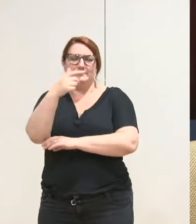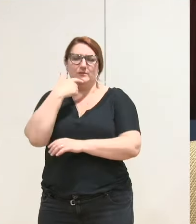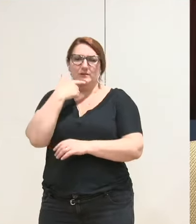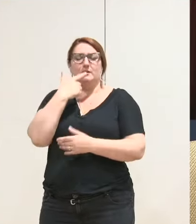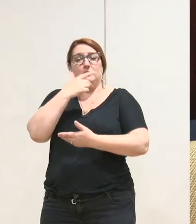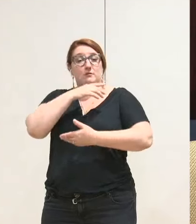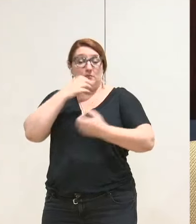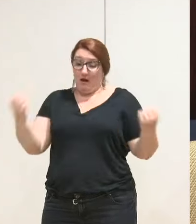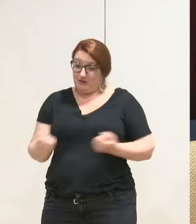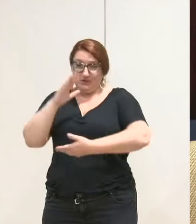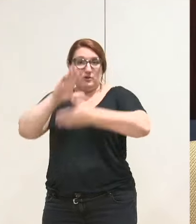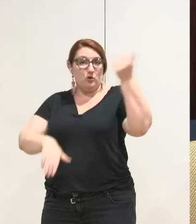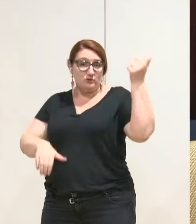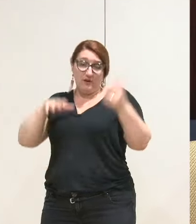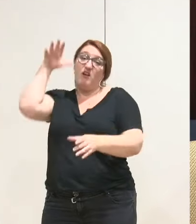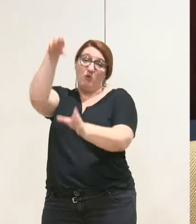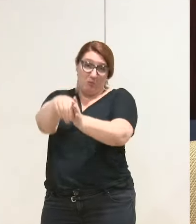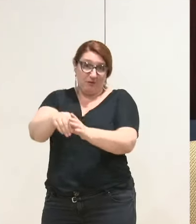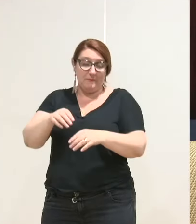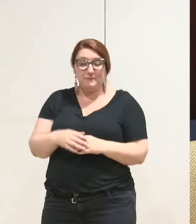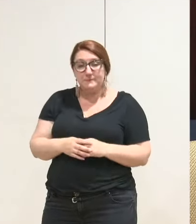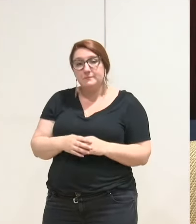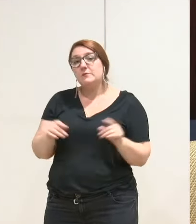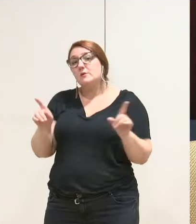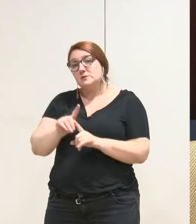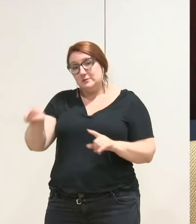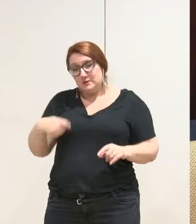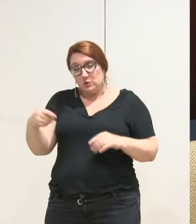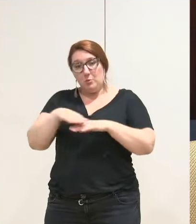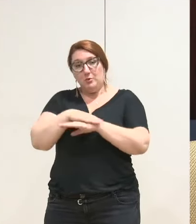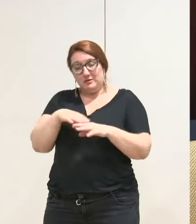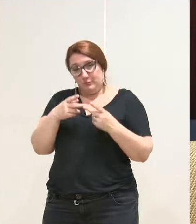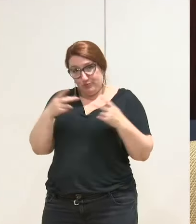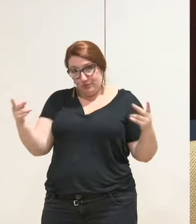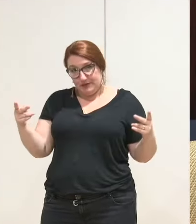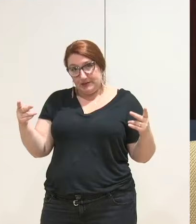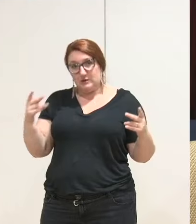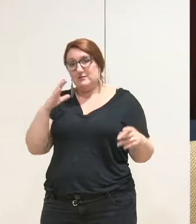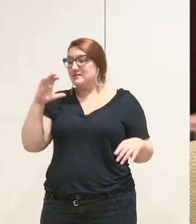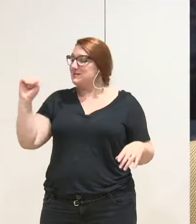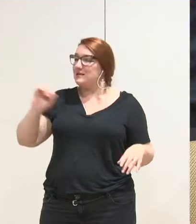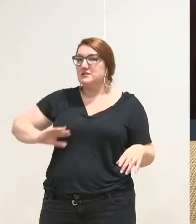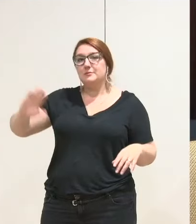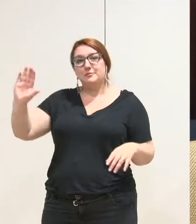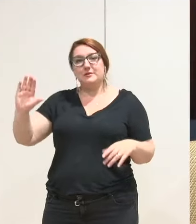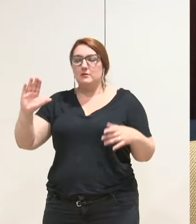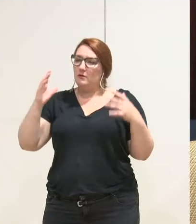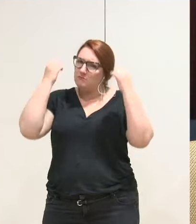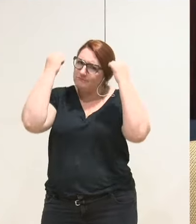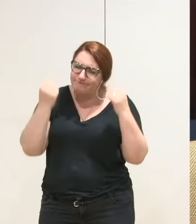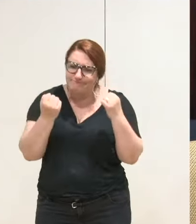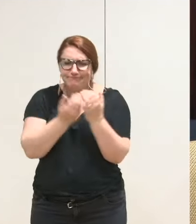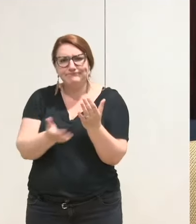d'activités et bien évidemment de renforcer les politiques publiques portées par le CCAS et surtout de